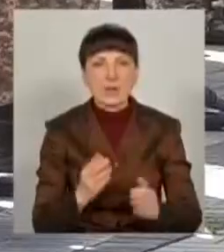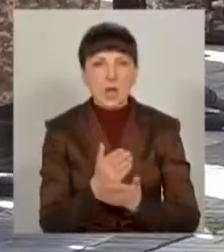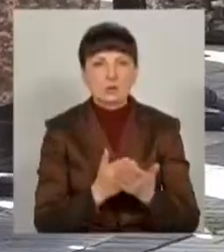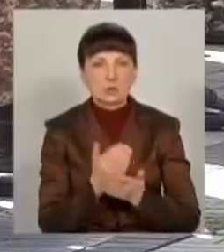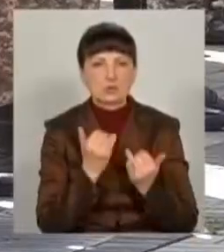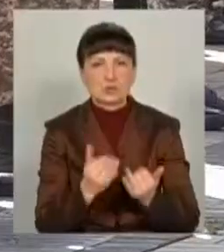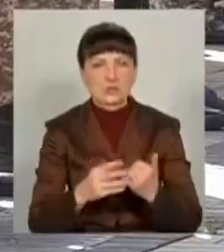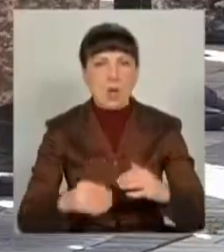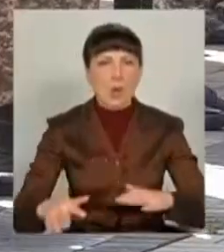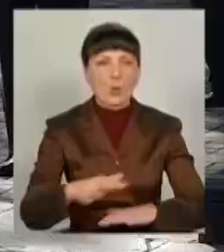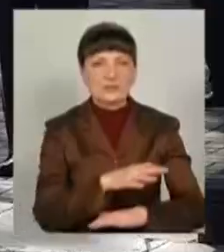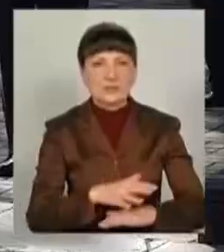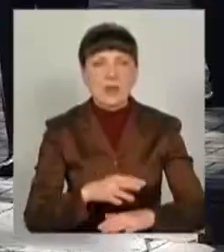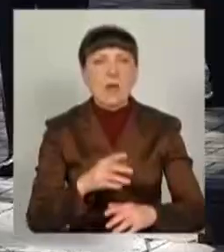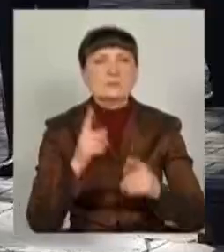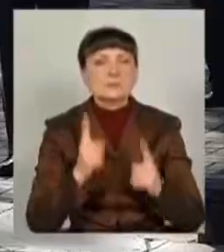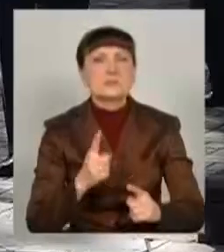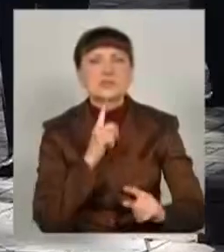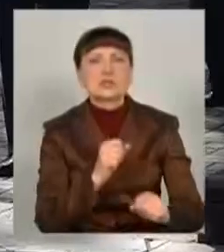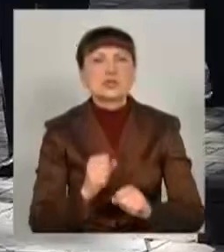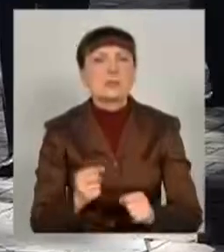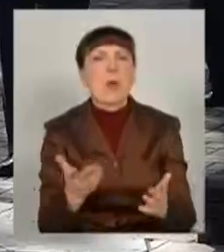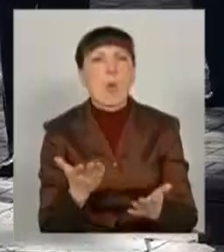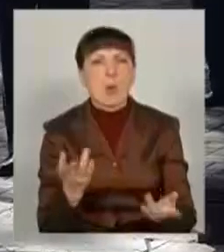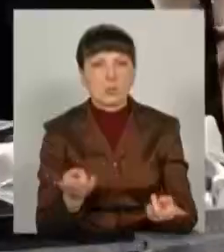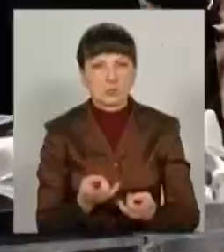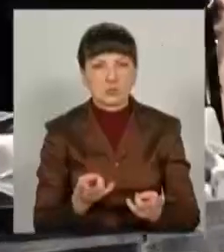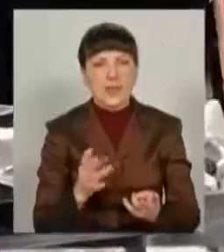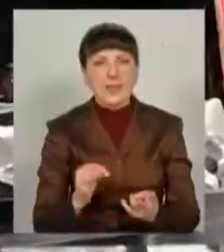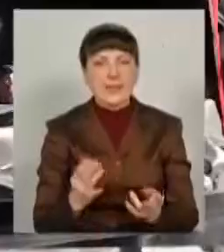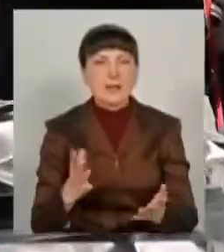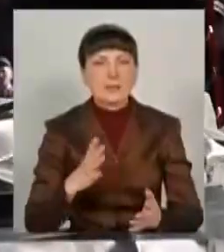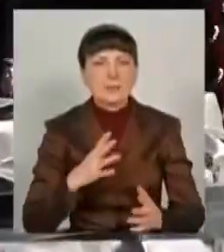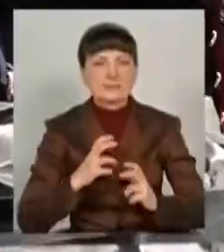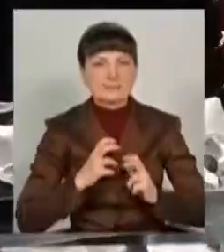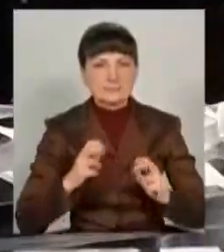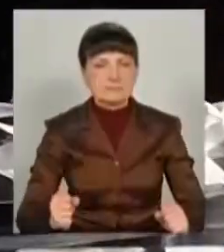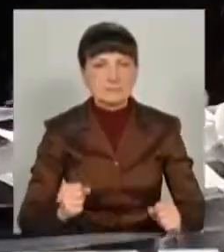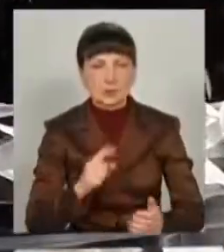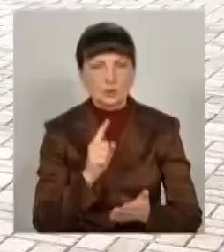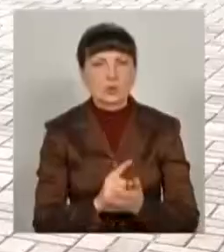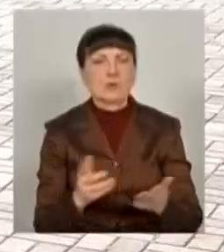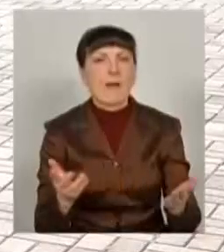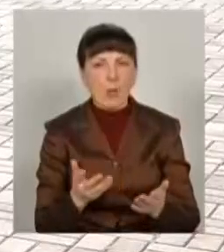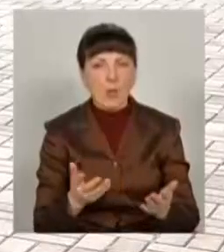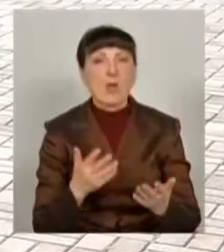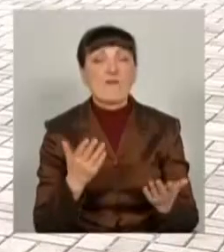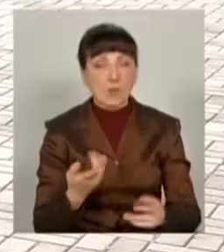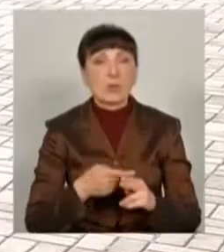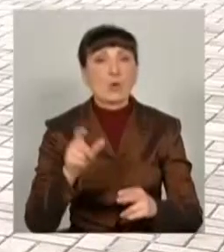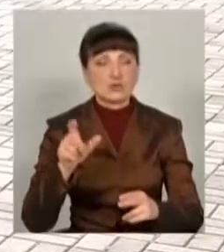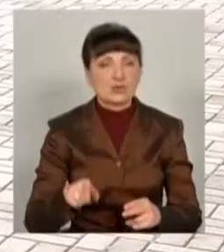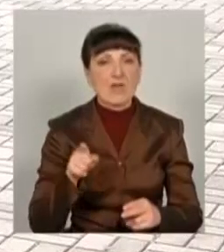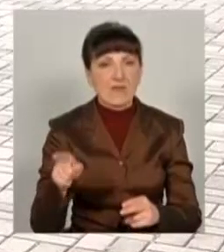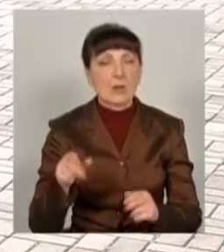служить Родине, каким быть настоящим защитником Родины и каким быть самоотверженным бойцом. Вот такой